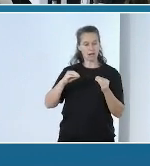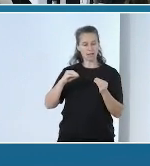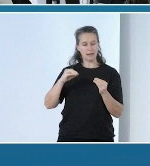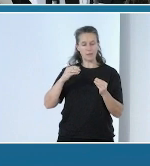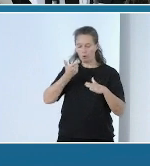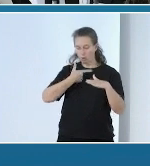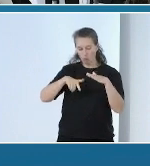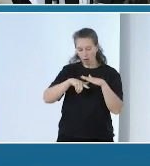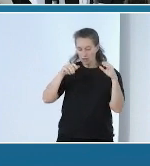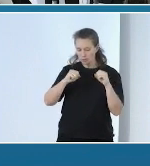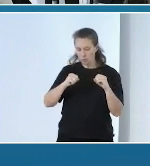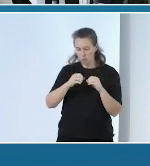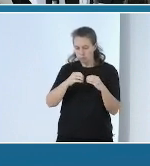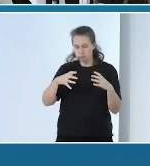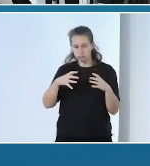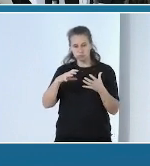du langage,